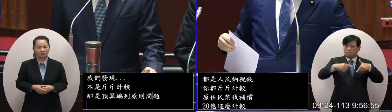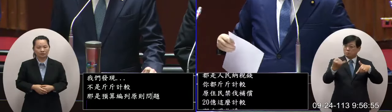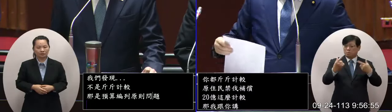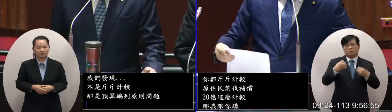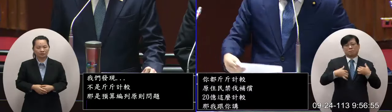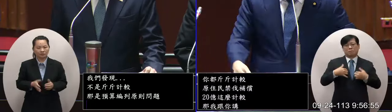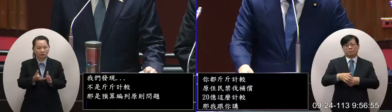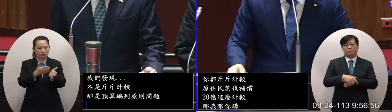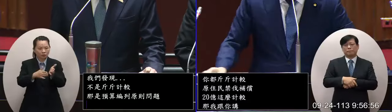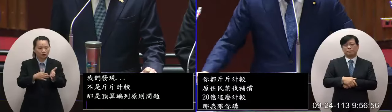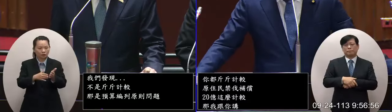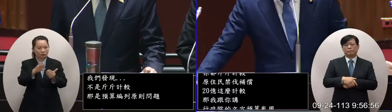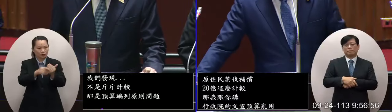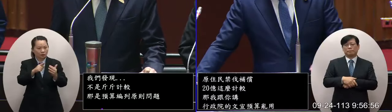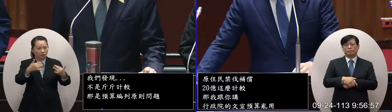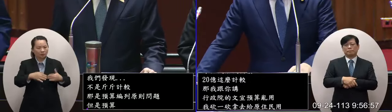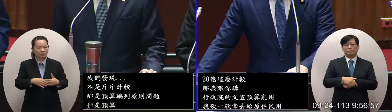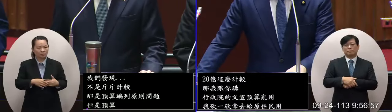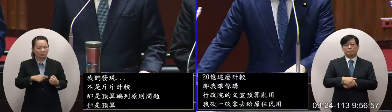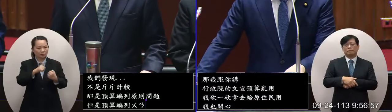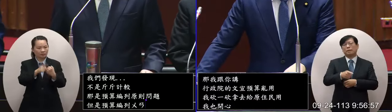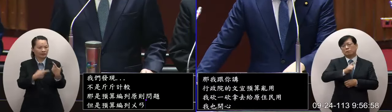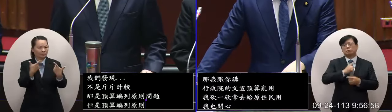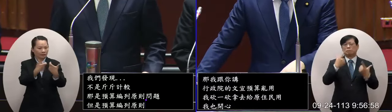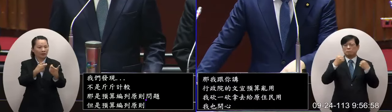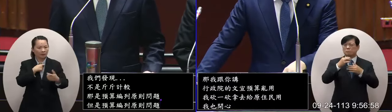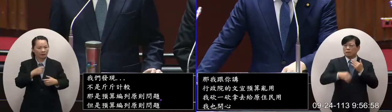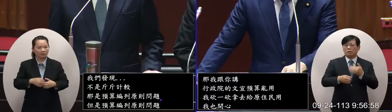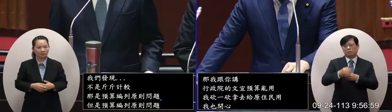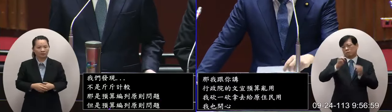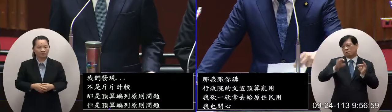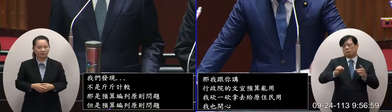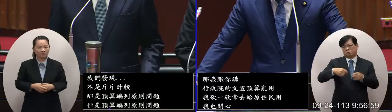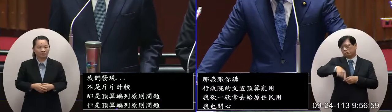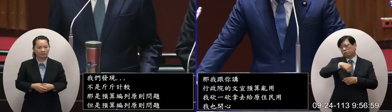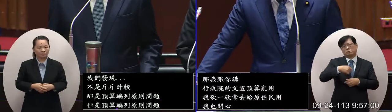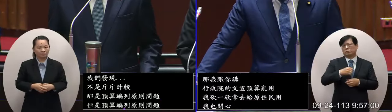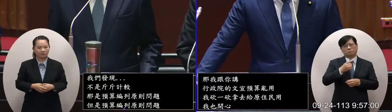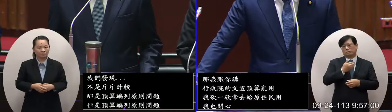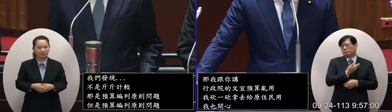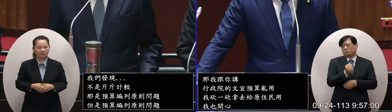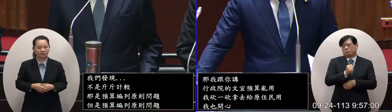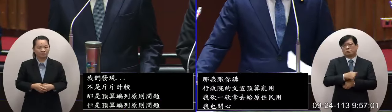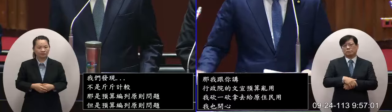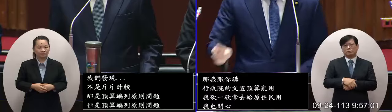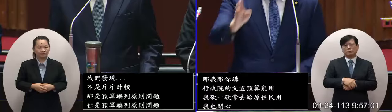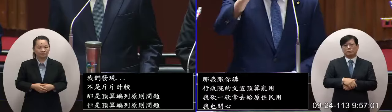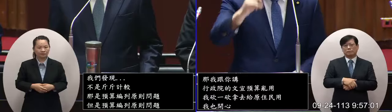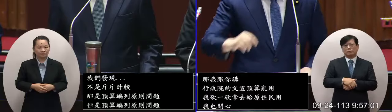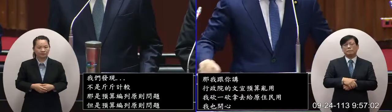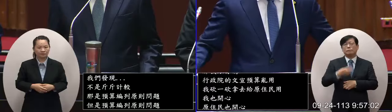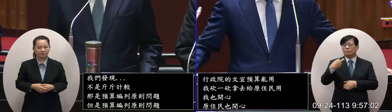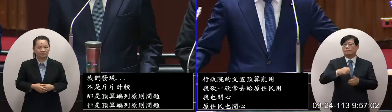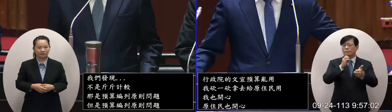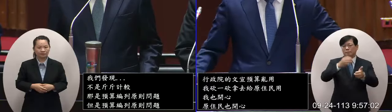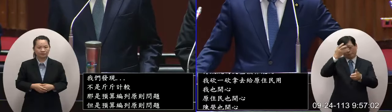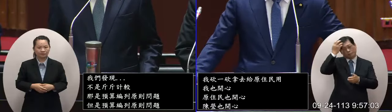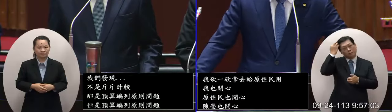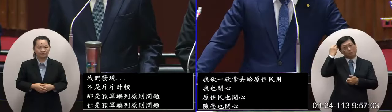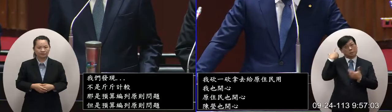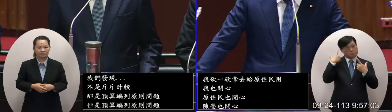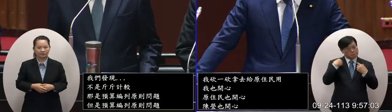那是预算编列的原则问题，要合法而且 你的原则啊，浪费如果作为原则，我无法接受了哈。那我再跟你讲，我们讲师